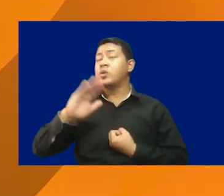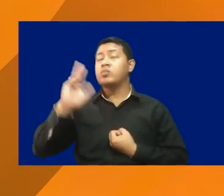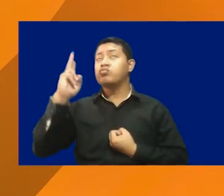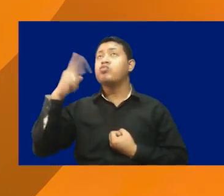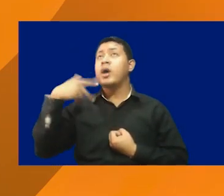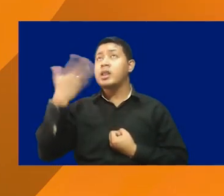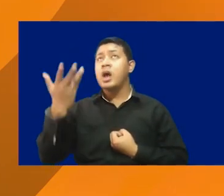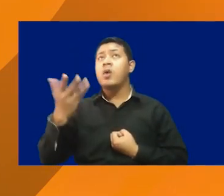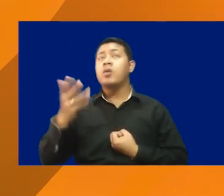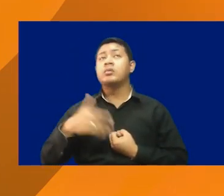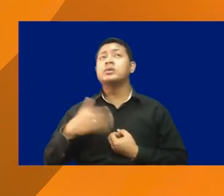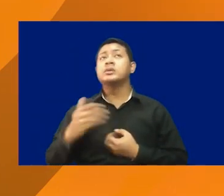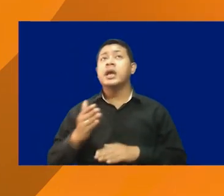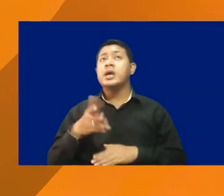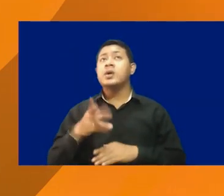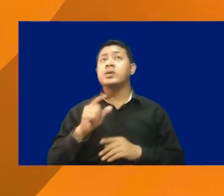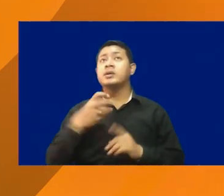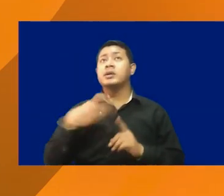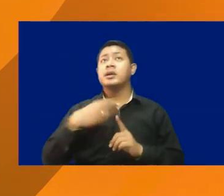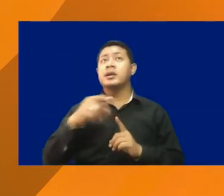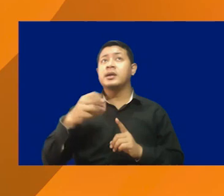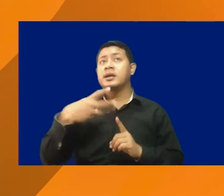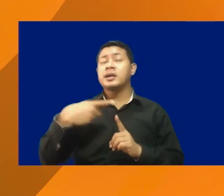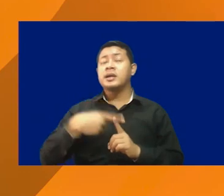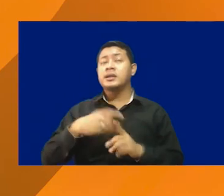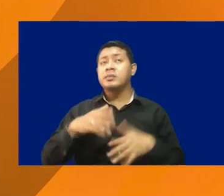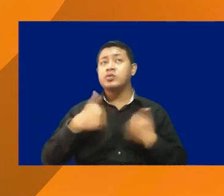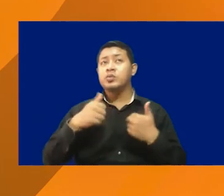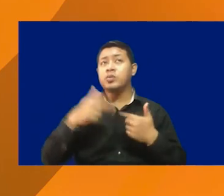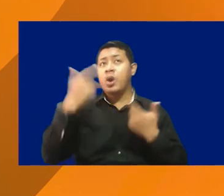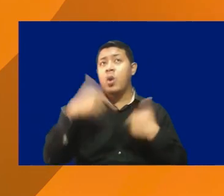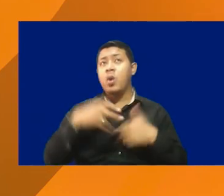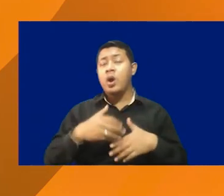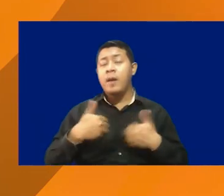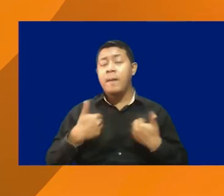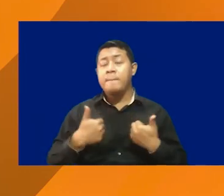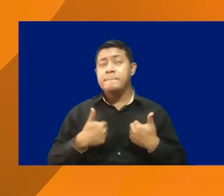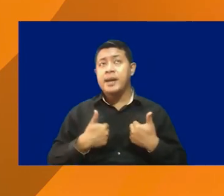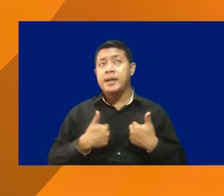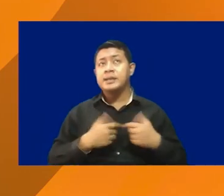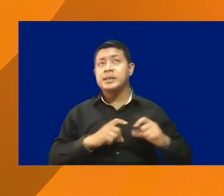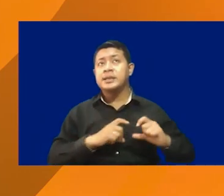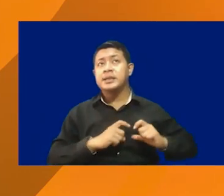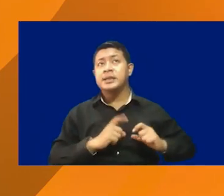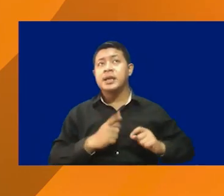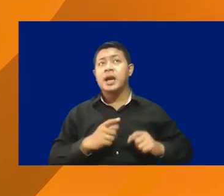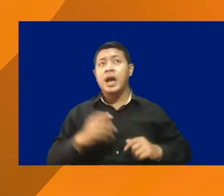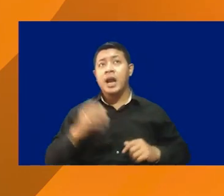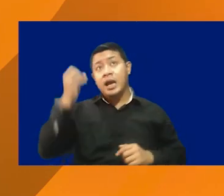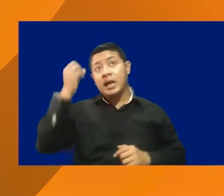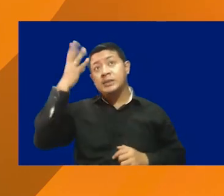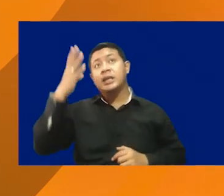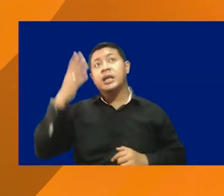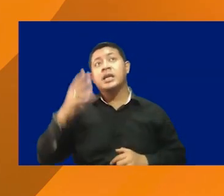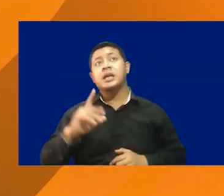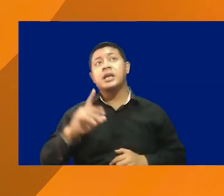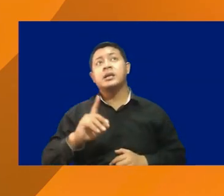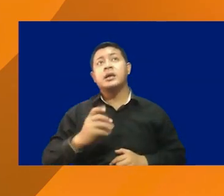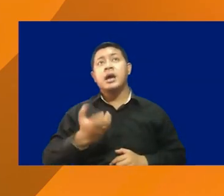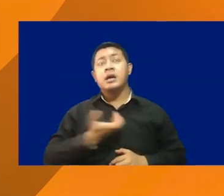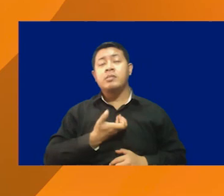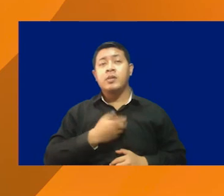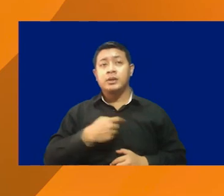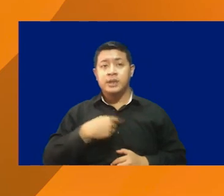tanggapi 2 tahun kemudian, di saat saya mengikuti retret penyembuhan luka batin, di mana itu